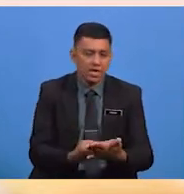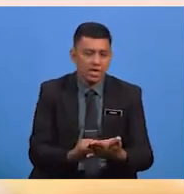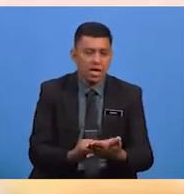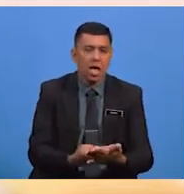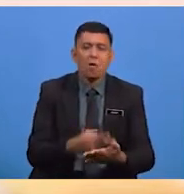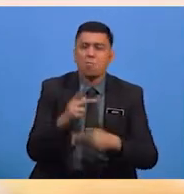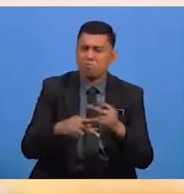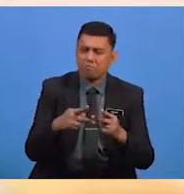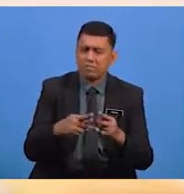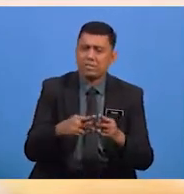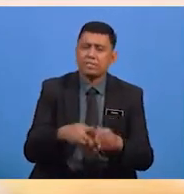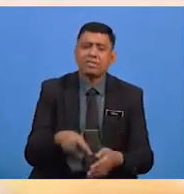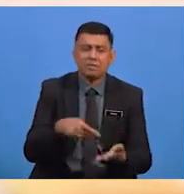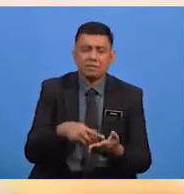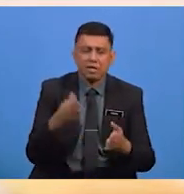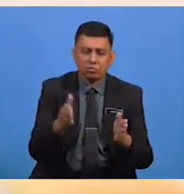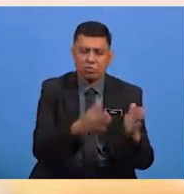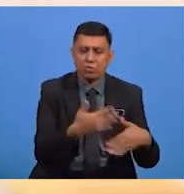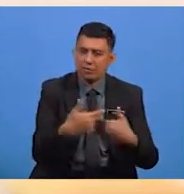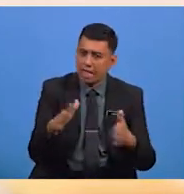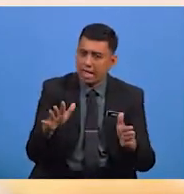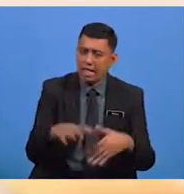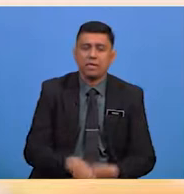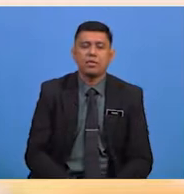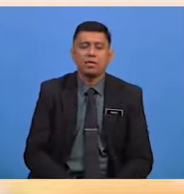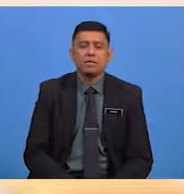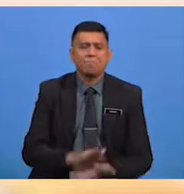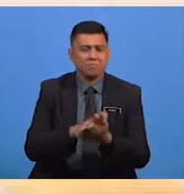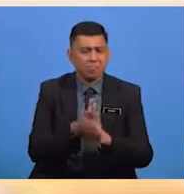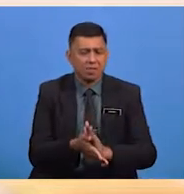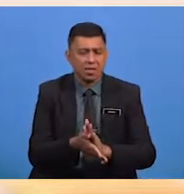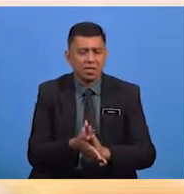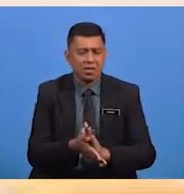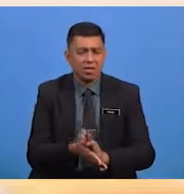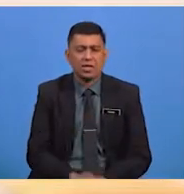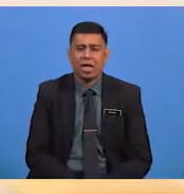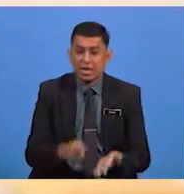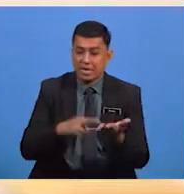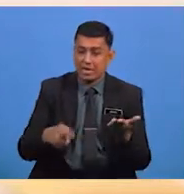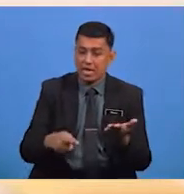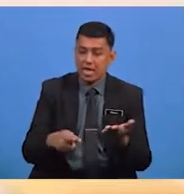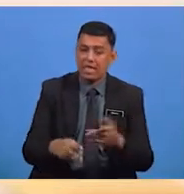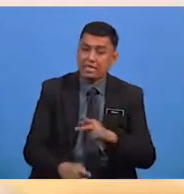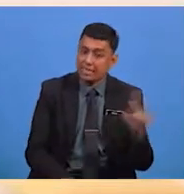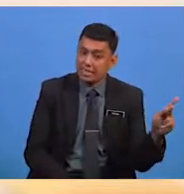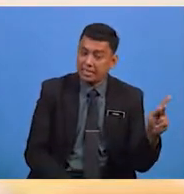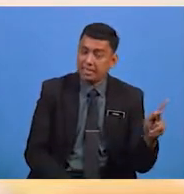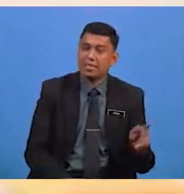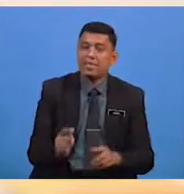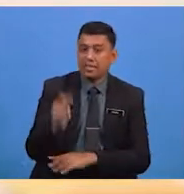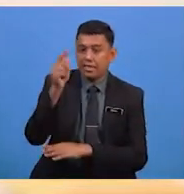telah disusun. Susunan baru akan menjadikan item yang rendah di kiri dan yang tinggi di